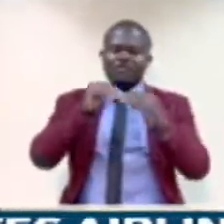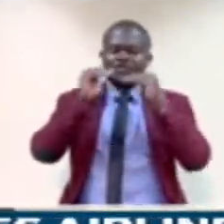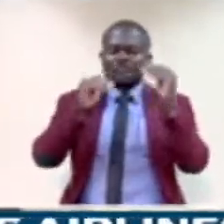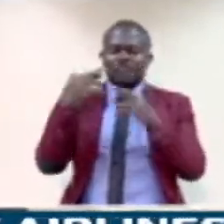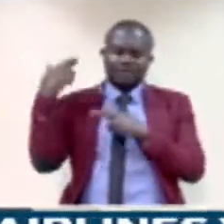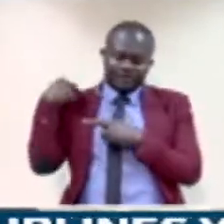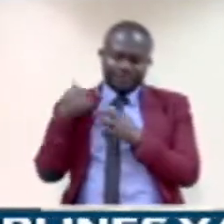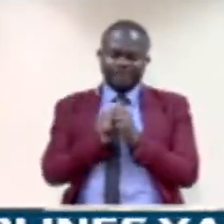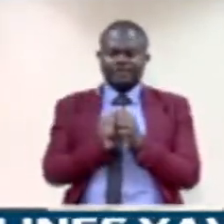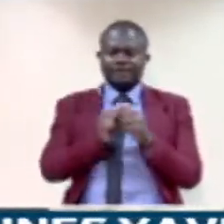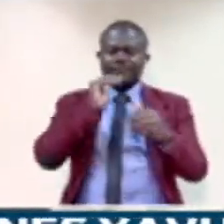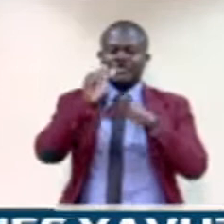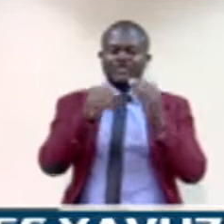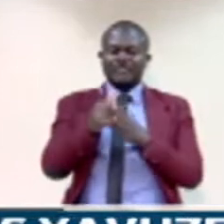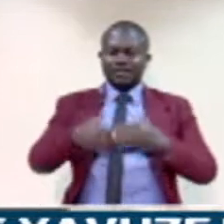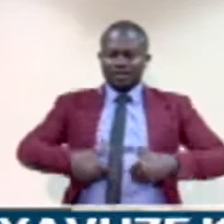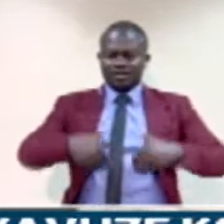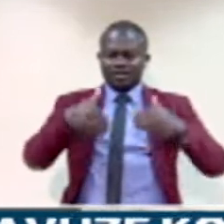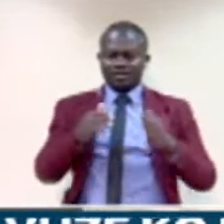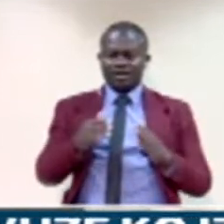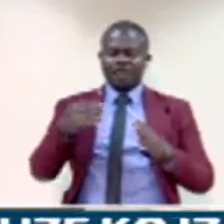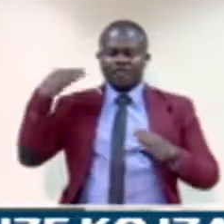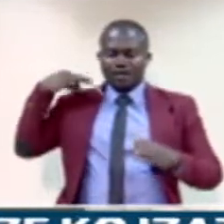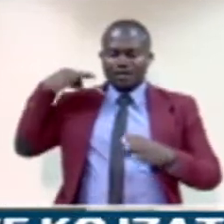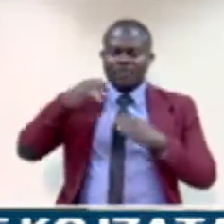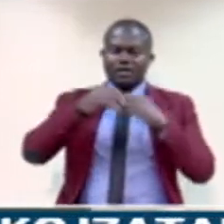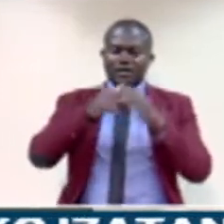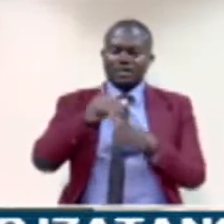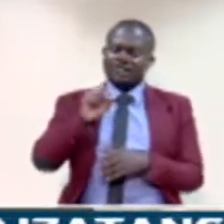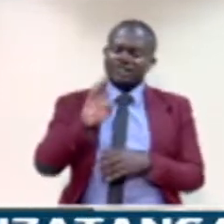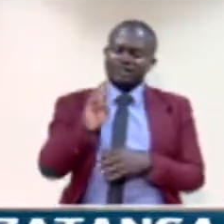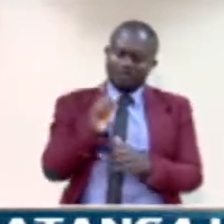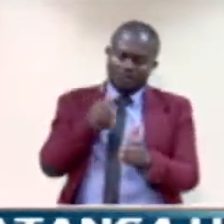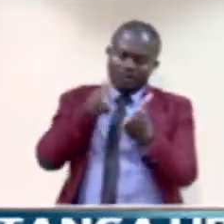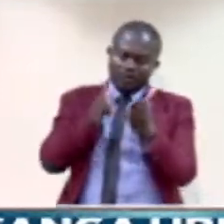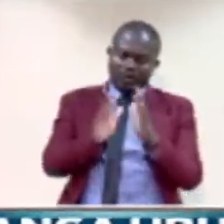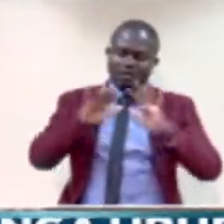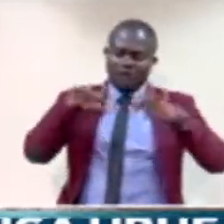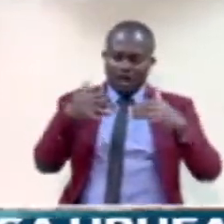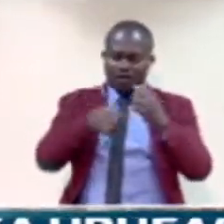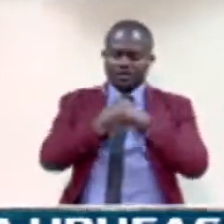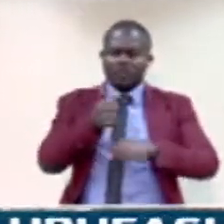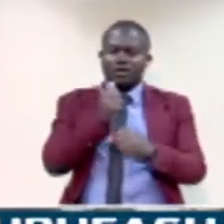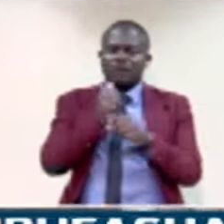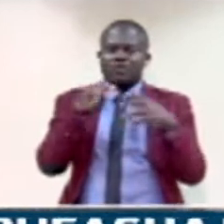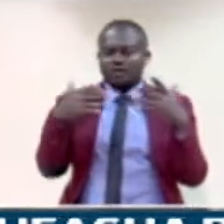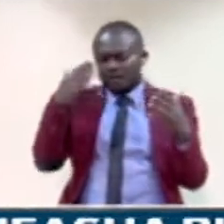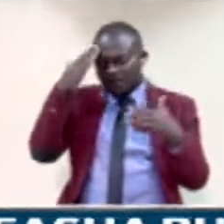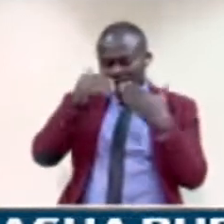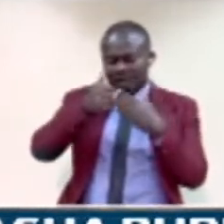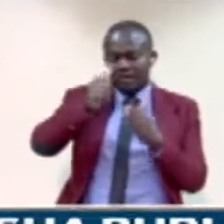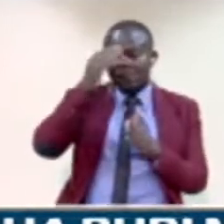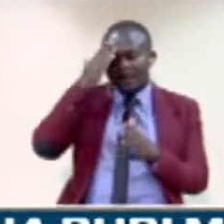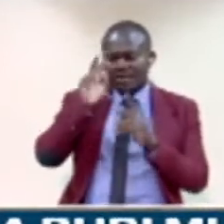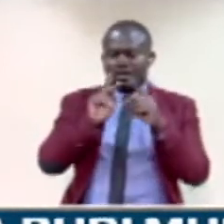zibishinzwe. Inzego z'urubyiruko rw'abakorerabushake, abayobozi b'amasibo bari gukurikirana imigendekere y'iki gikorwa, kubera ko aribo baza